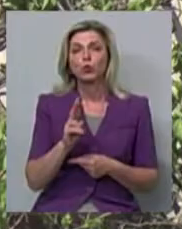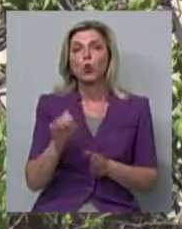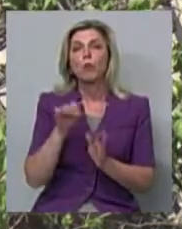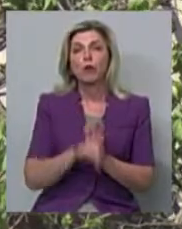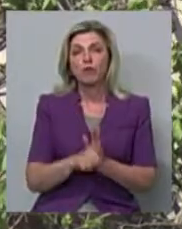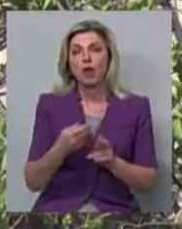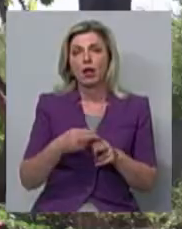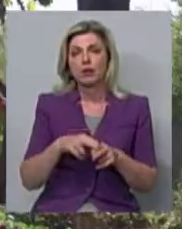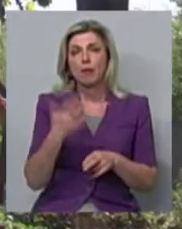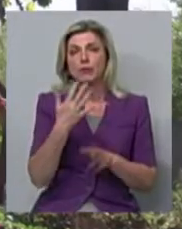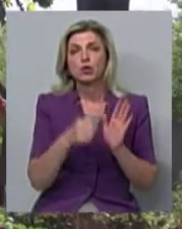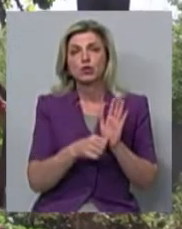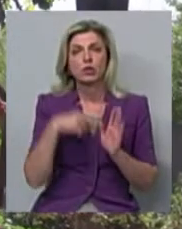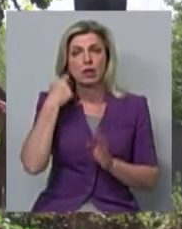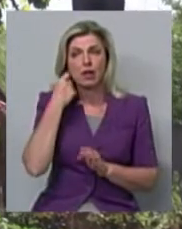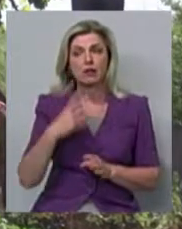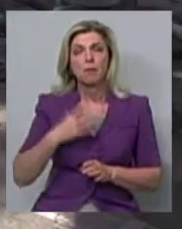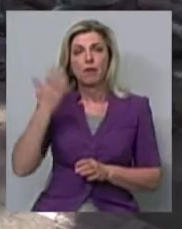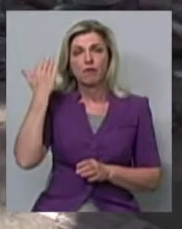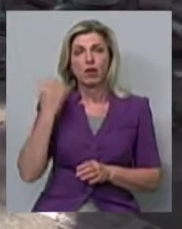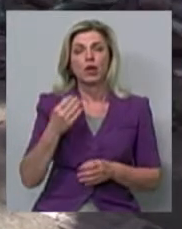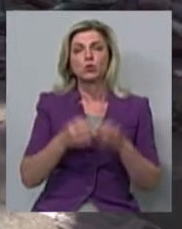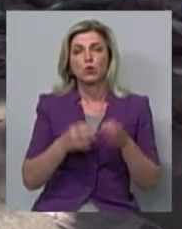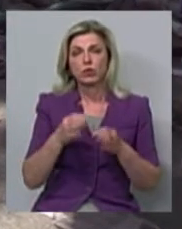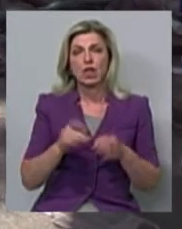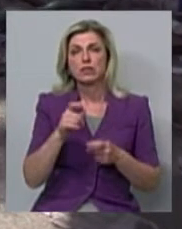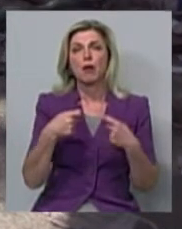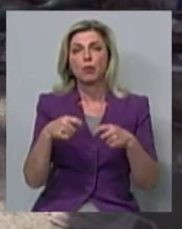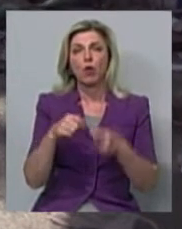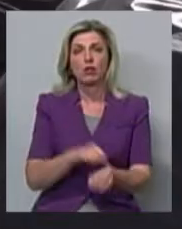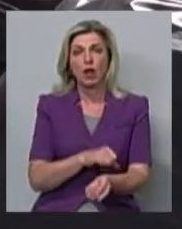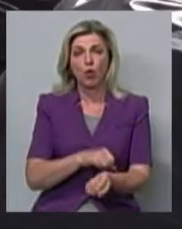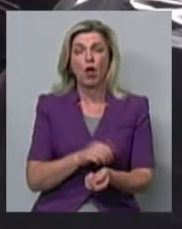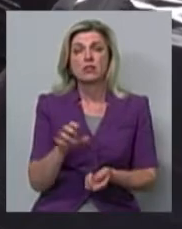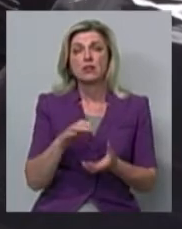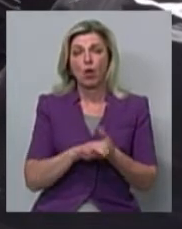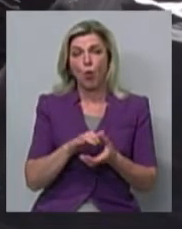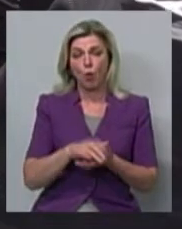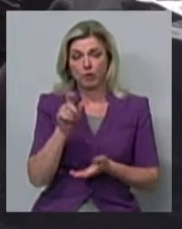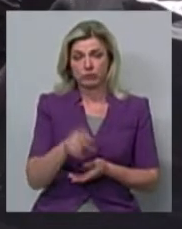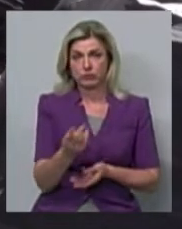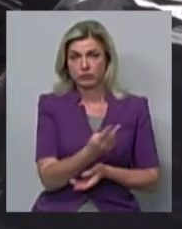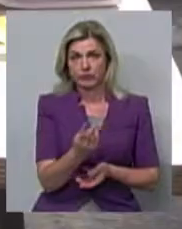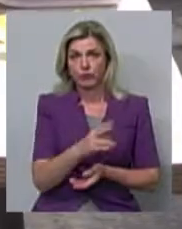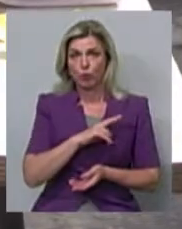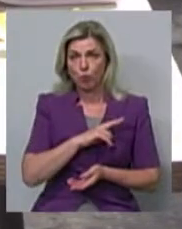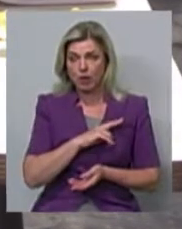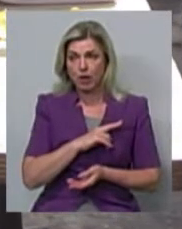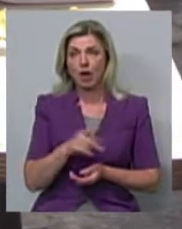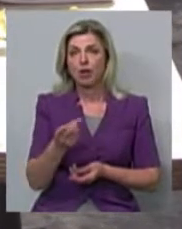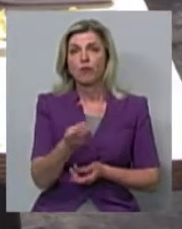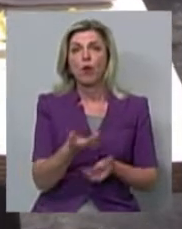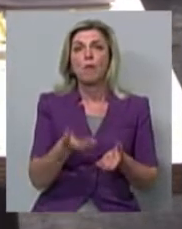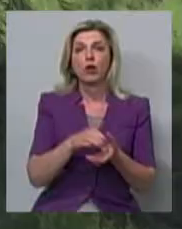Це 56-річний, раніше судимий за збут наркотиків, знайомий вбитих. Він, посварившись з одним із загиблих через